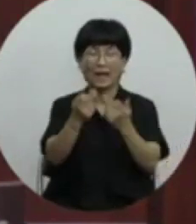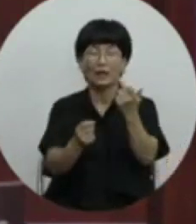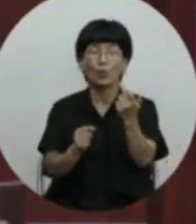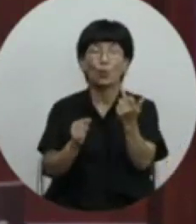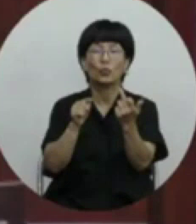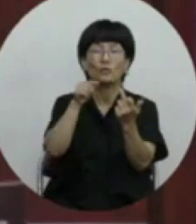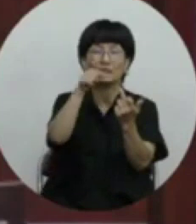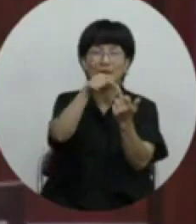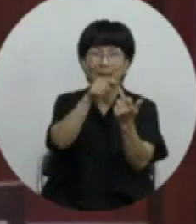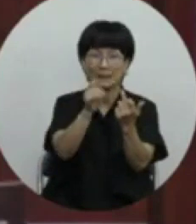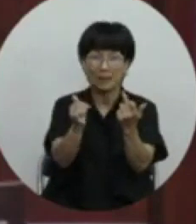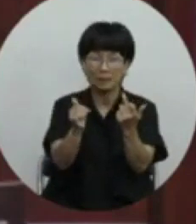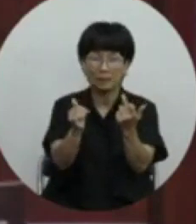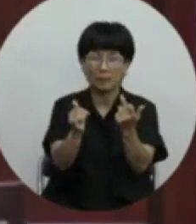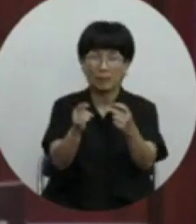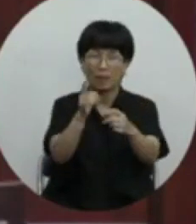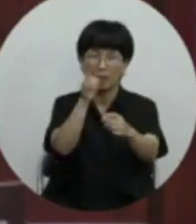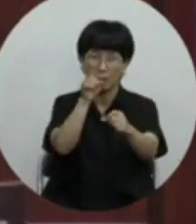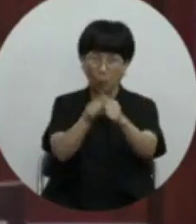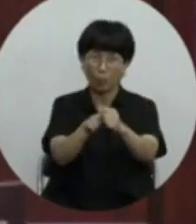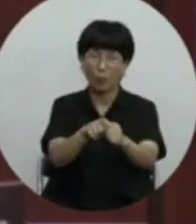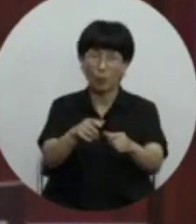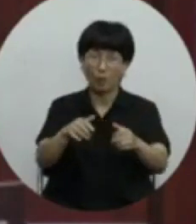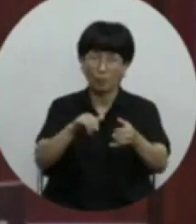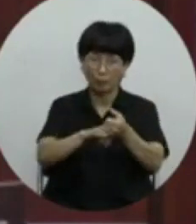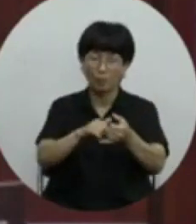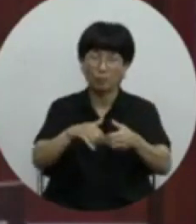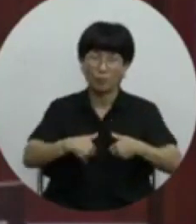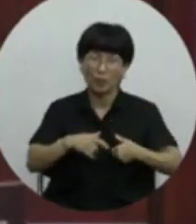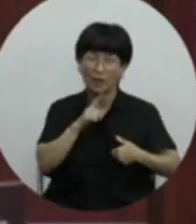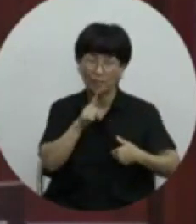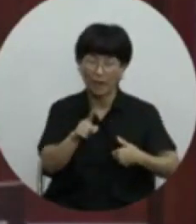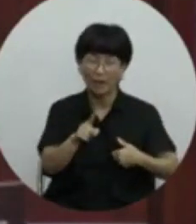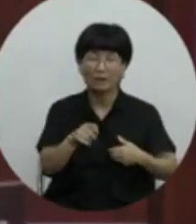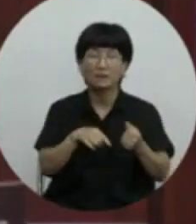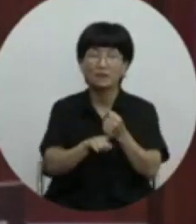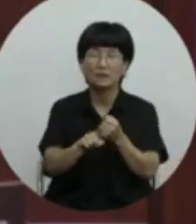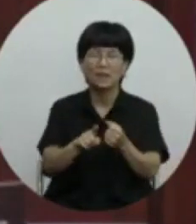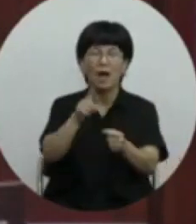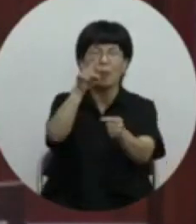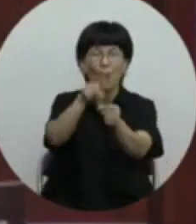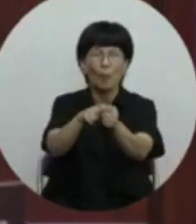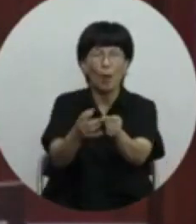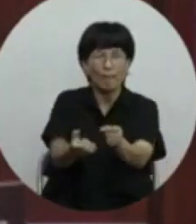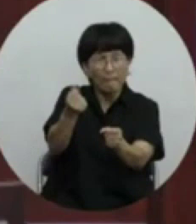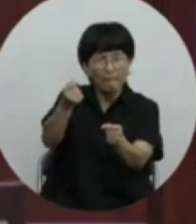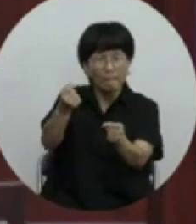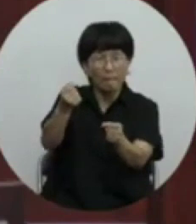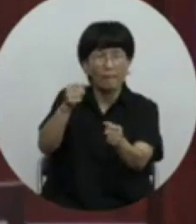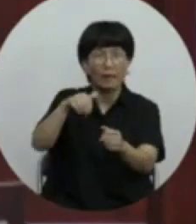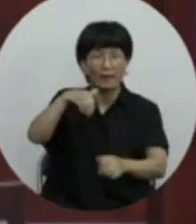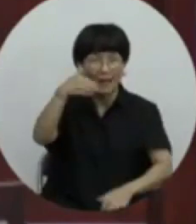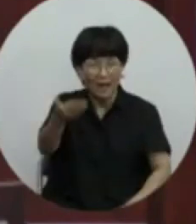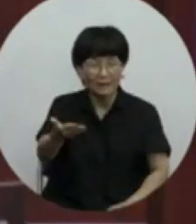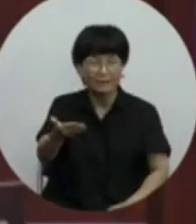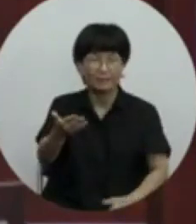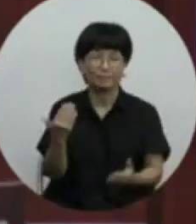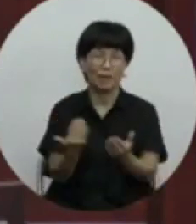목표가 있어야 한다고 합니다. 목표를 가져야만 지금보다 더 나은 단계로 발전할 수